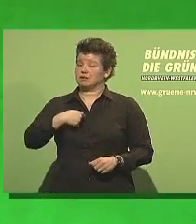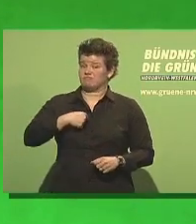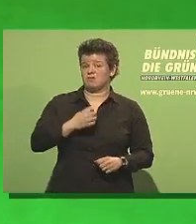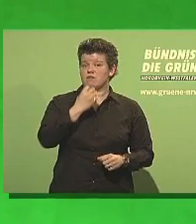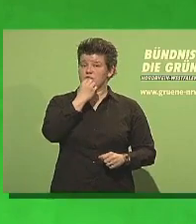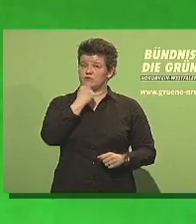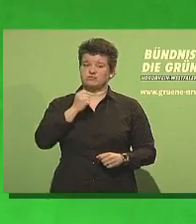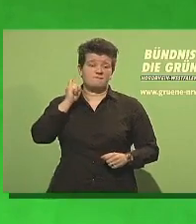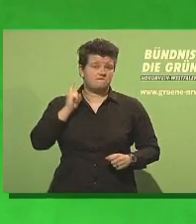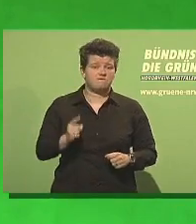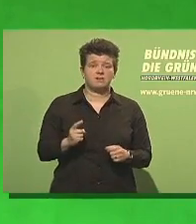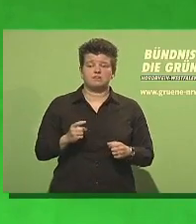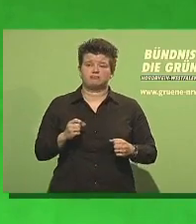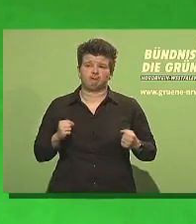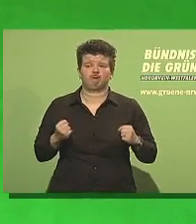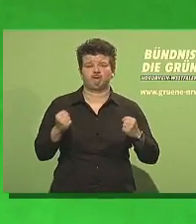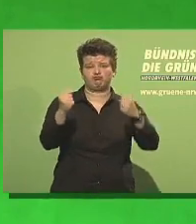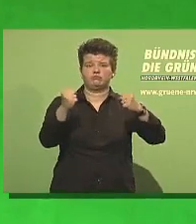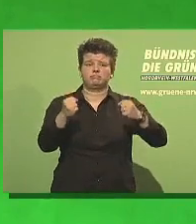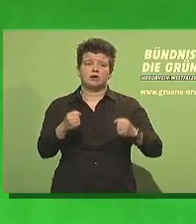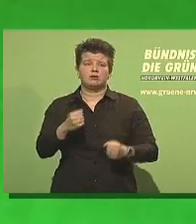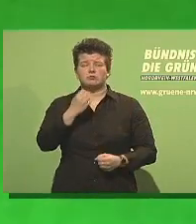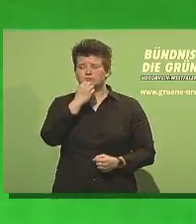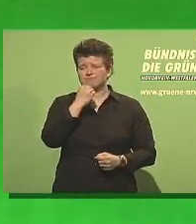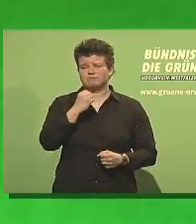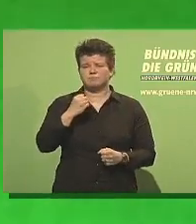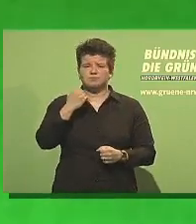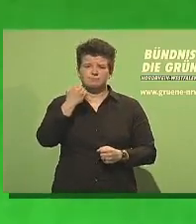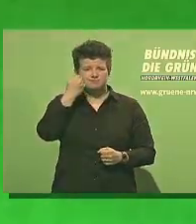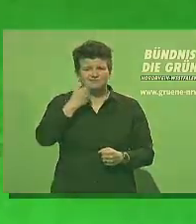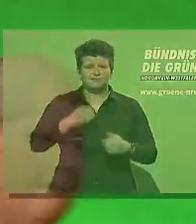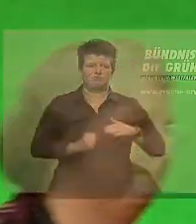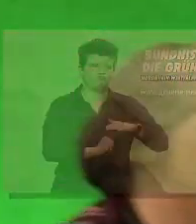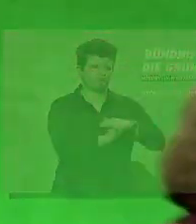machen. Ich bitte euch um eure Unterstützung. Danke.